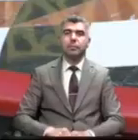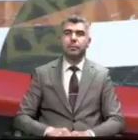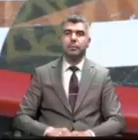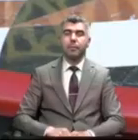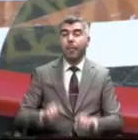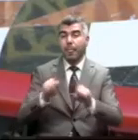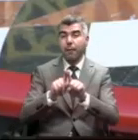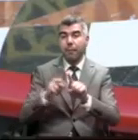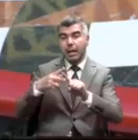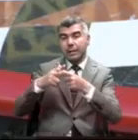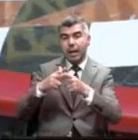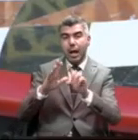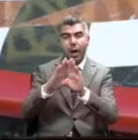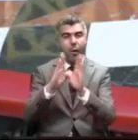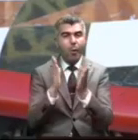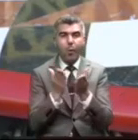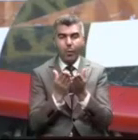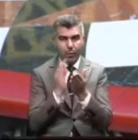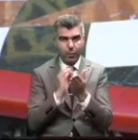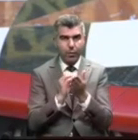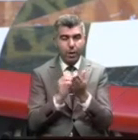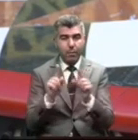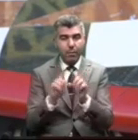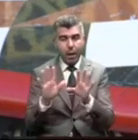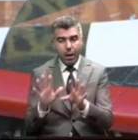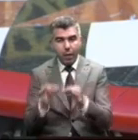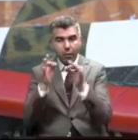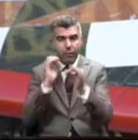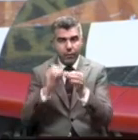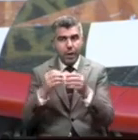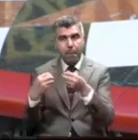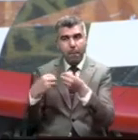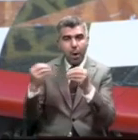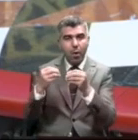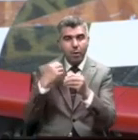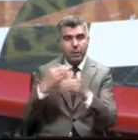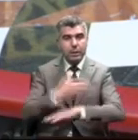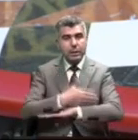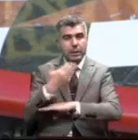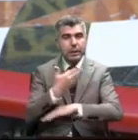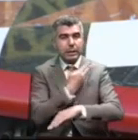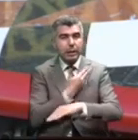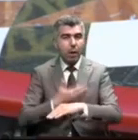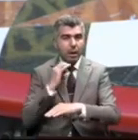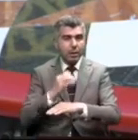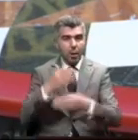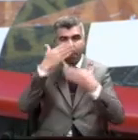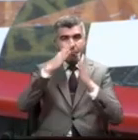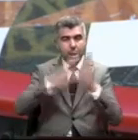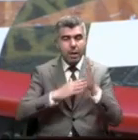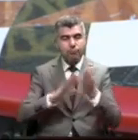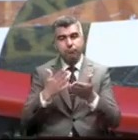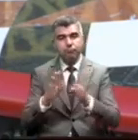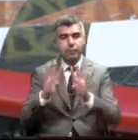لصناعه ككل المواد المتمنه بالنسبه للتصدير ديال المغرب شوفو صناعه كل سته